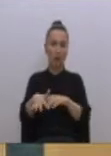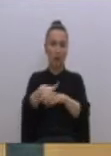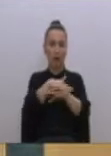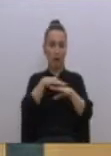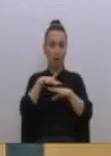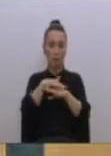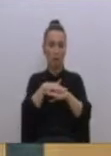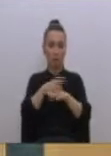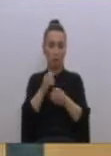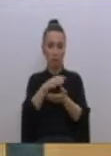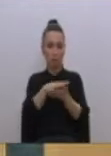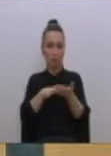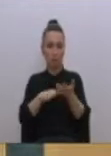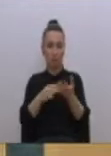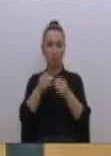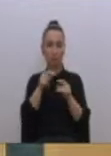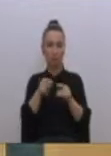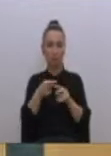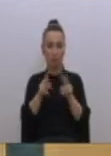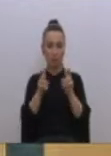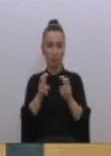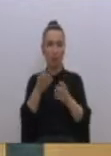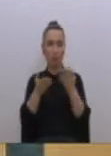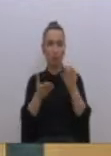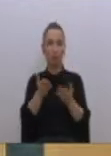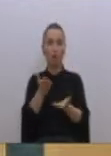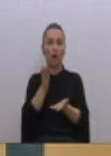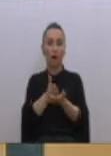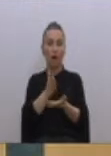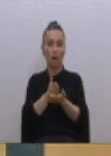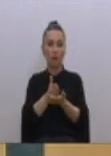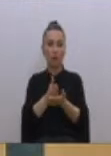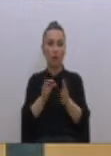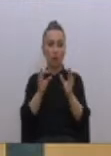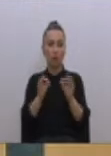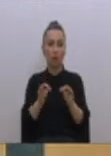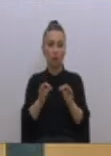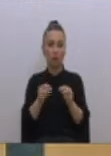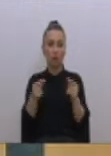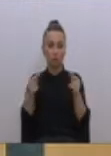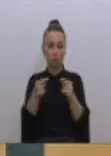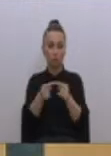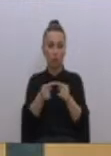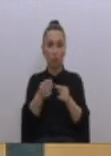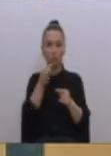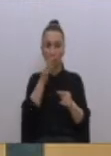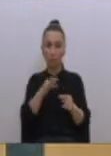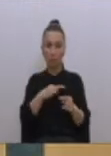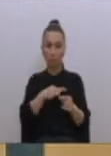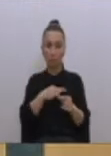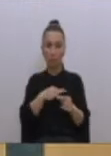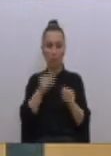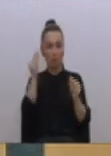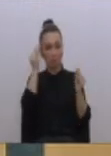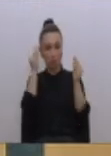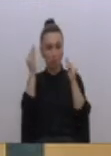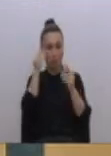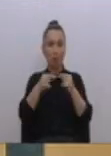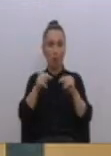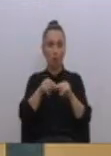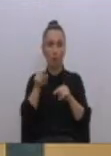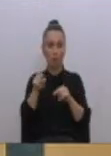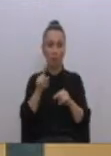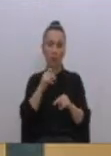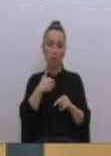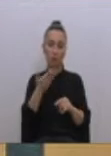მიდის განხილვა და თუ არის ლოგიკური და დასაბუთებული მსჯელობა ორგანიზაციის